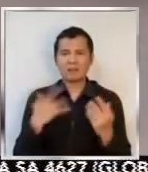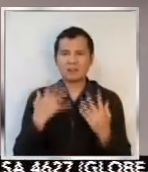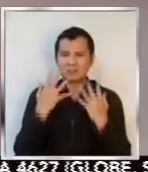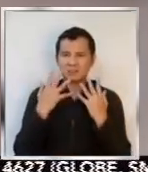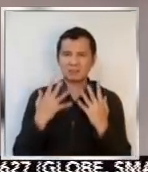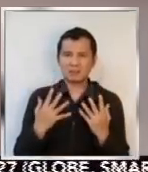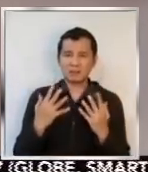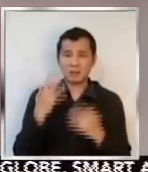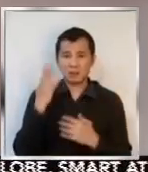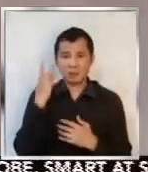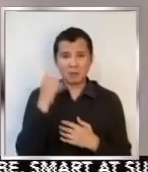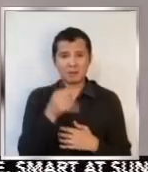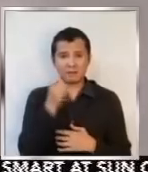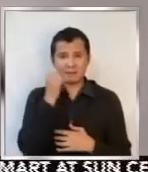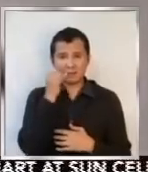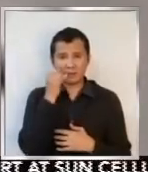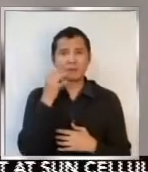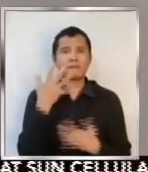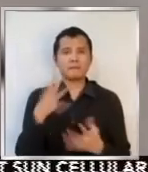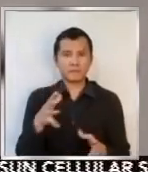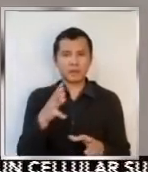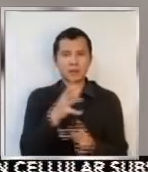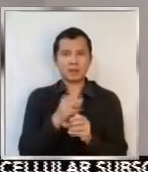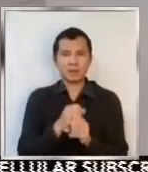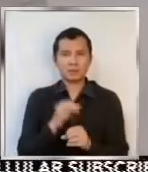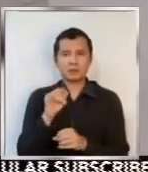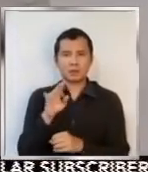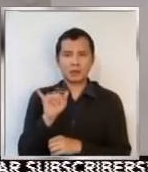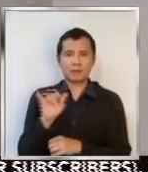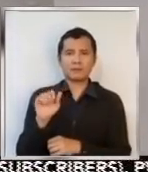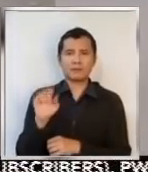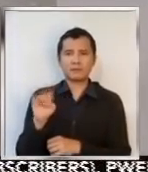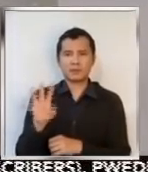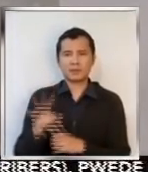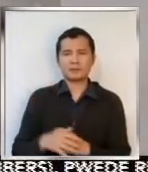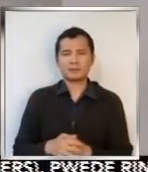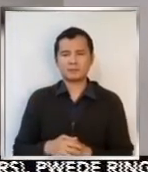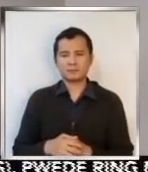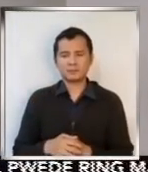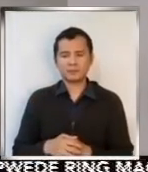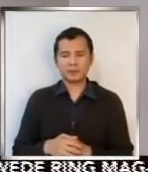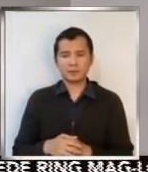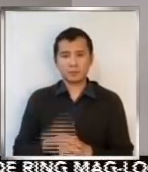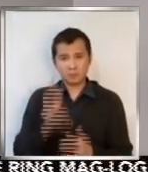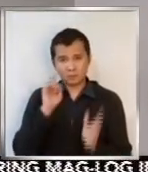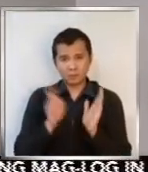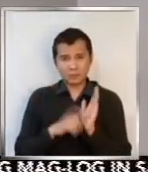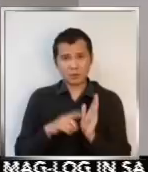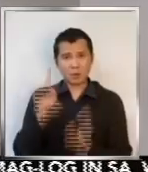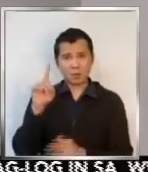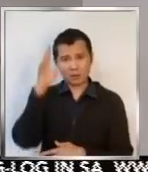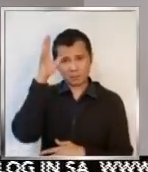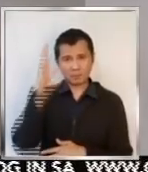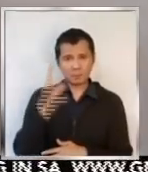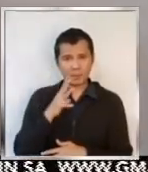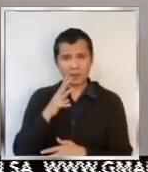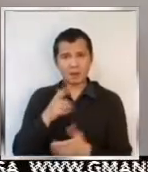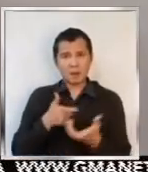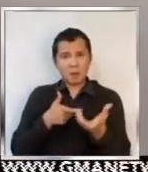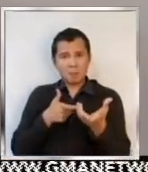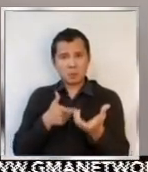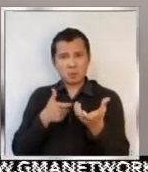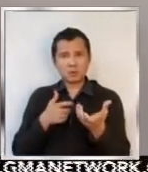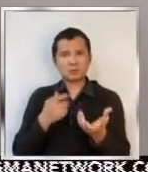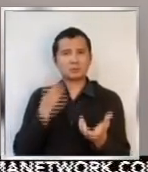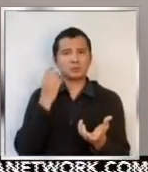naman nitong July 28 sa may Buena Vista pa rin. Makikita dito ang isang lalaki nang barilin ang isang aso.